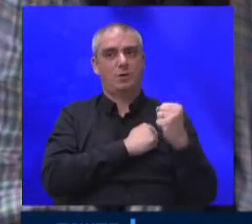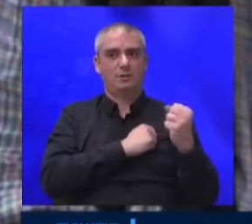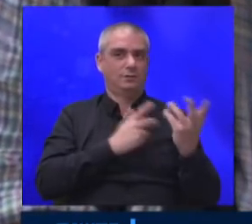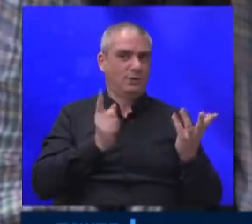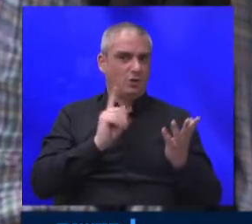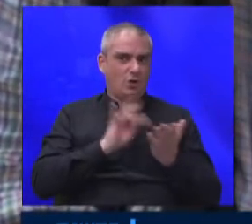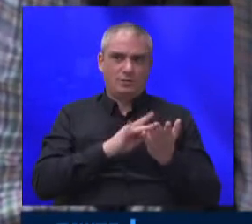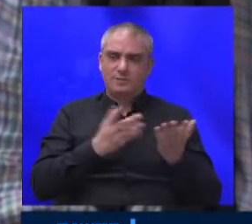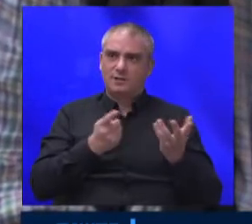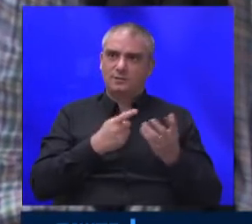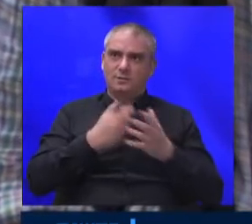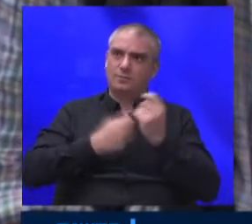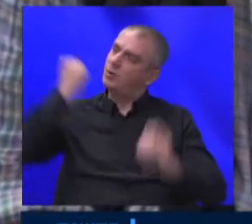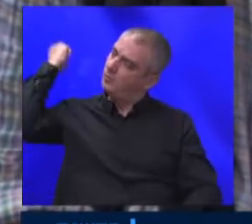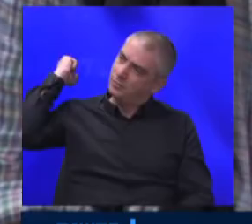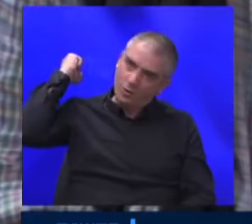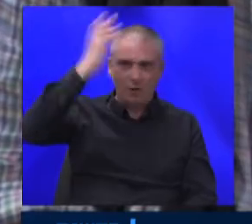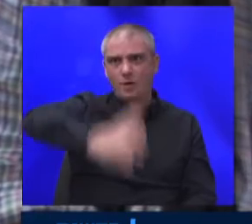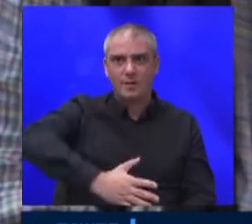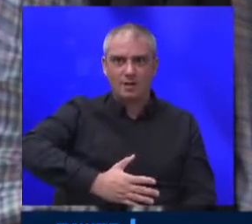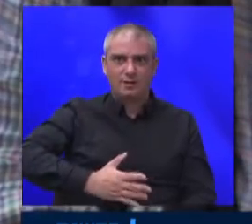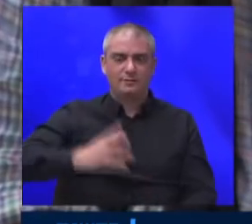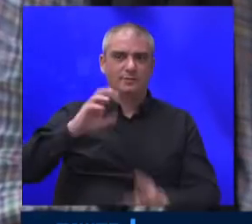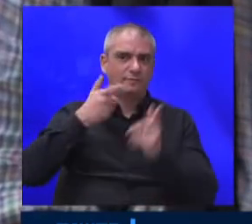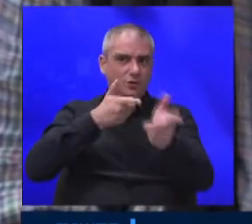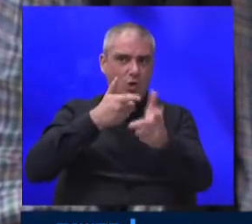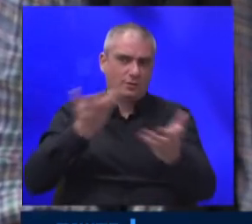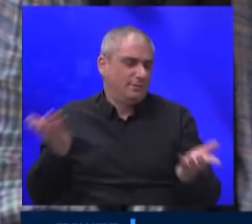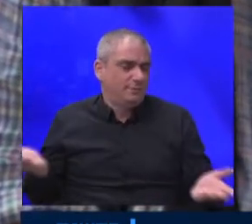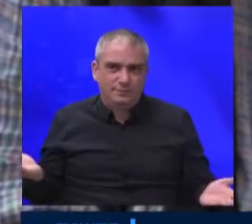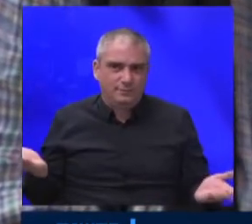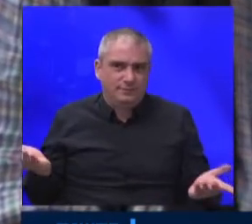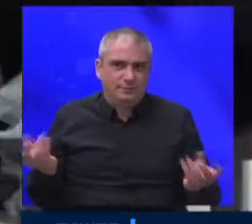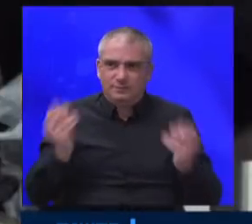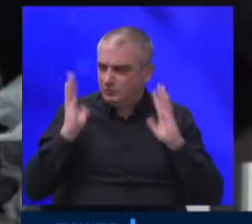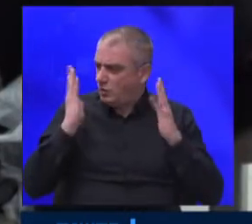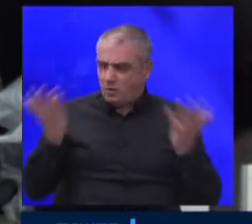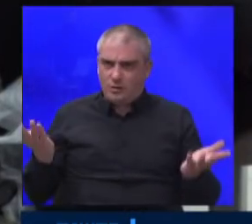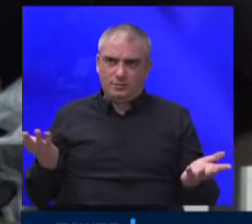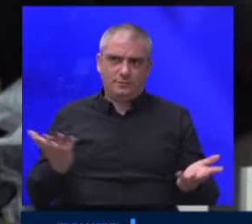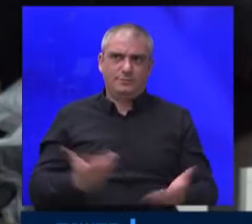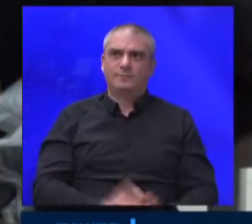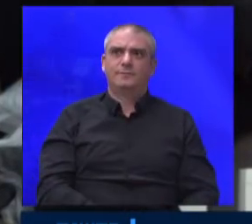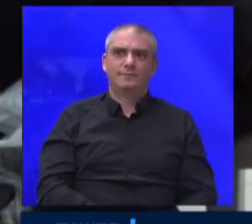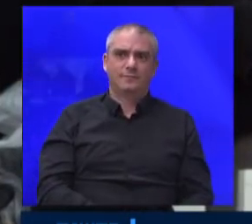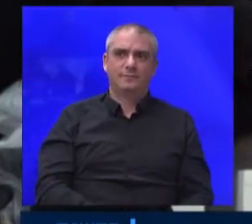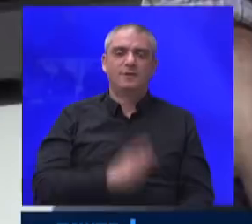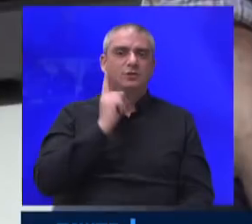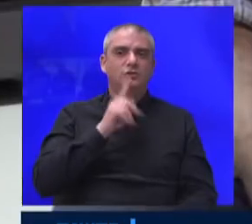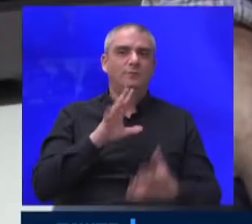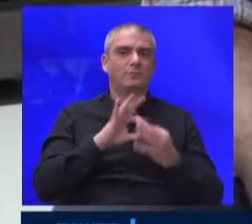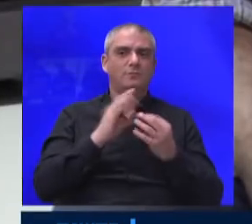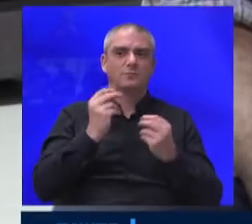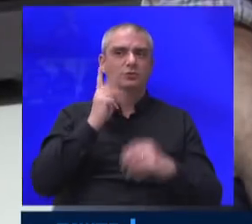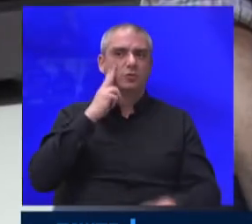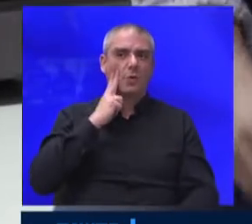עם רומח על המבצר וביוקרות. זה משהו, זה מחריד. זה שם נרדף למשהו